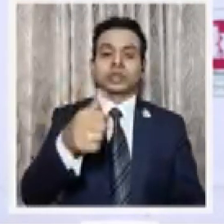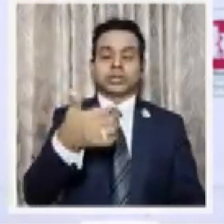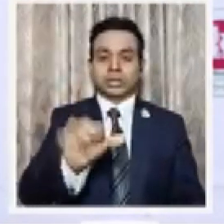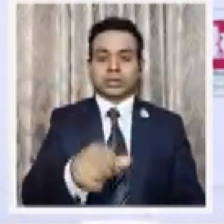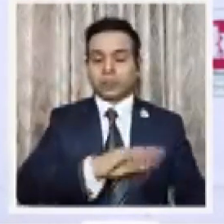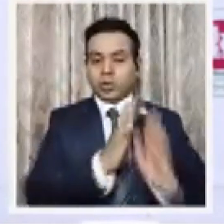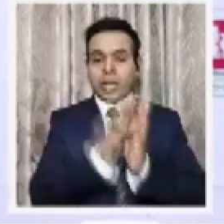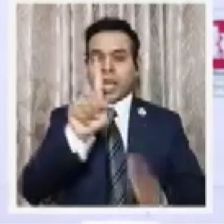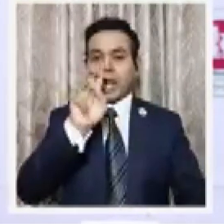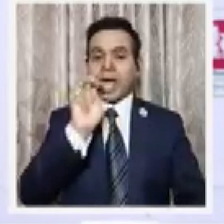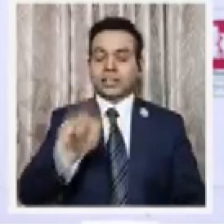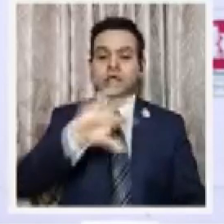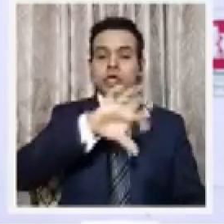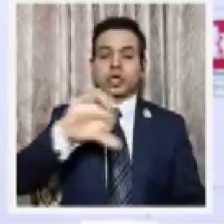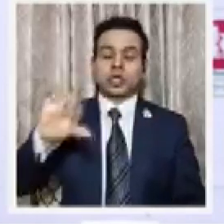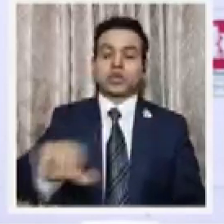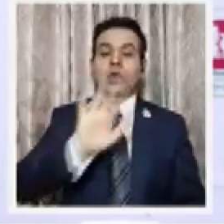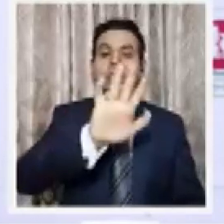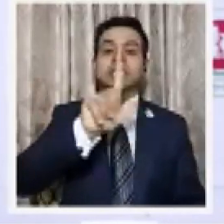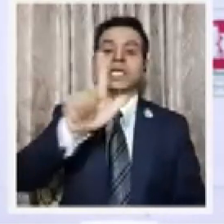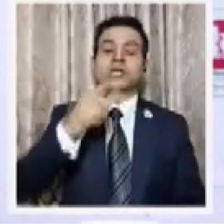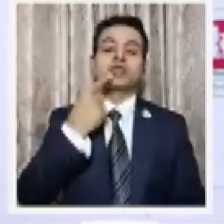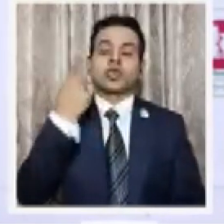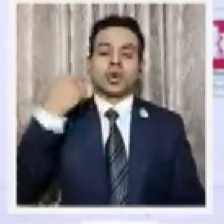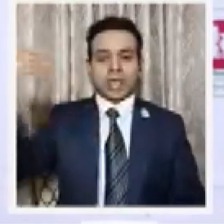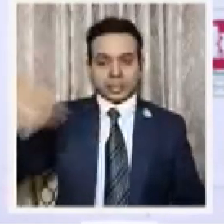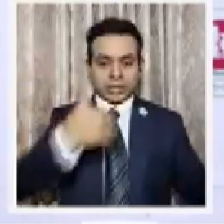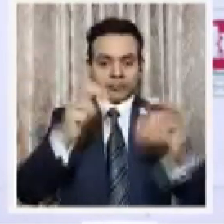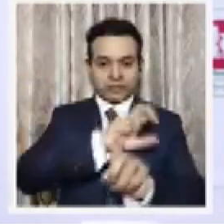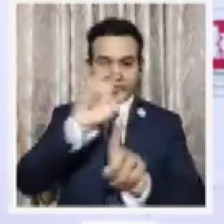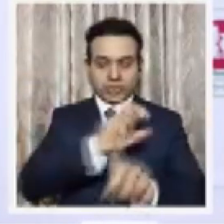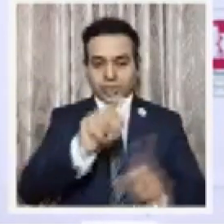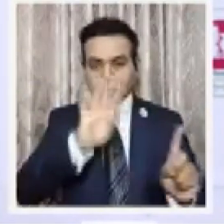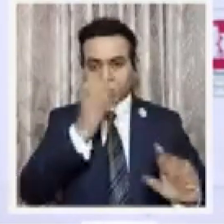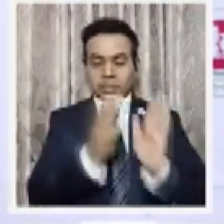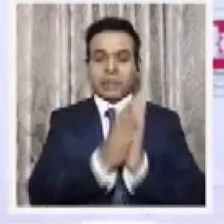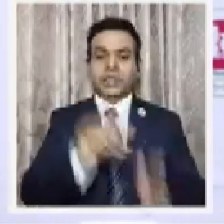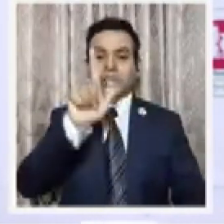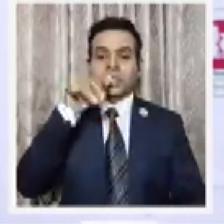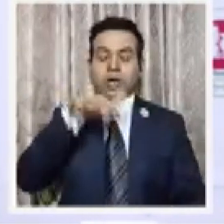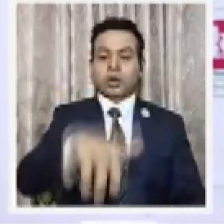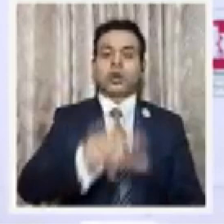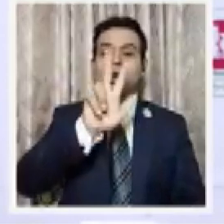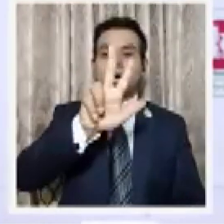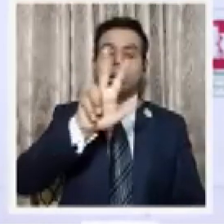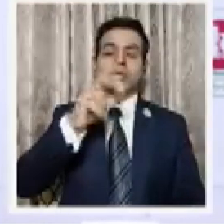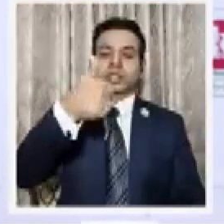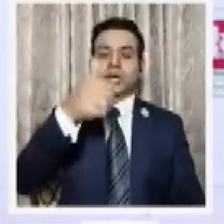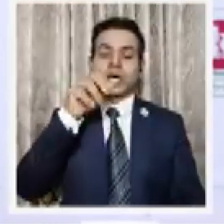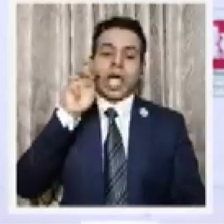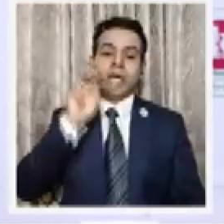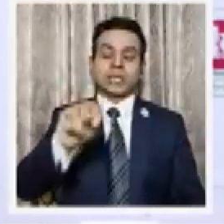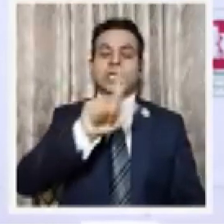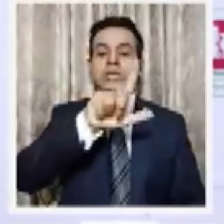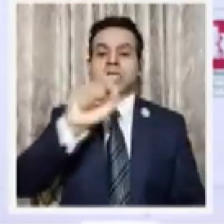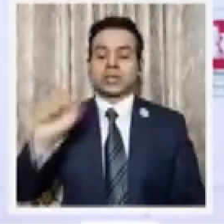বন্দরে 287 জন এবং 2টি সমুদ্র বন্দরে 160 জন, মোট 1,957 জনকে স্ক্রিনিং করা হয়েছে